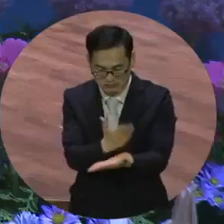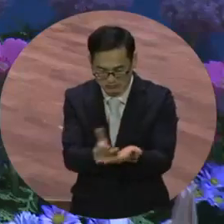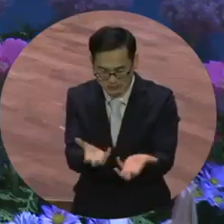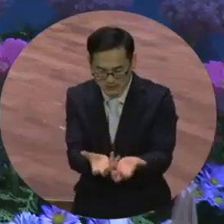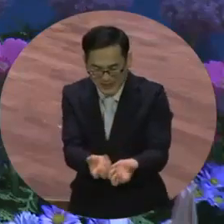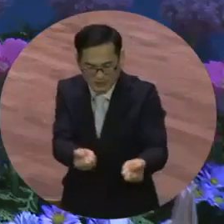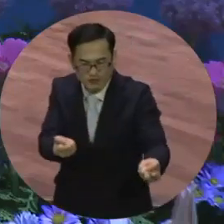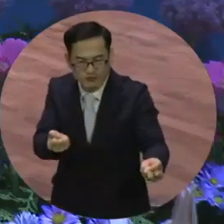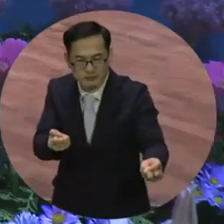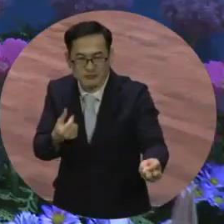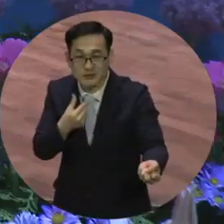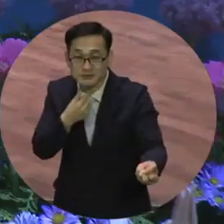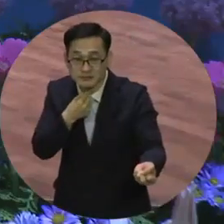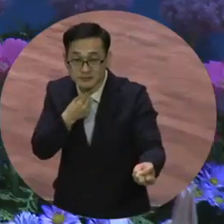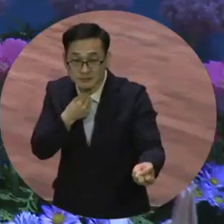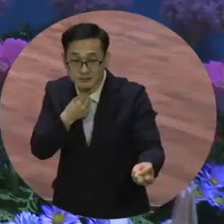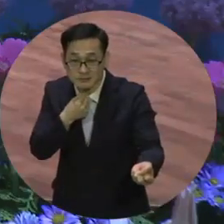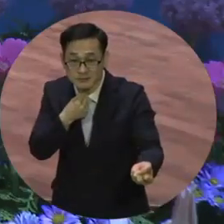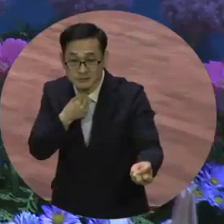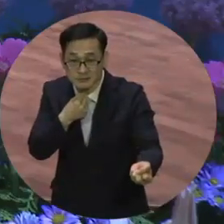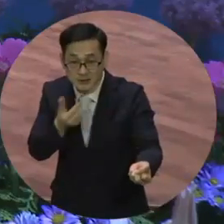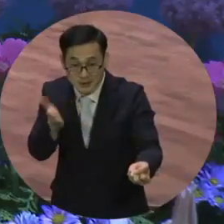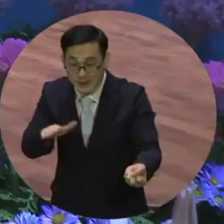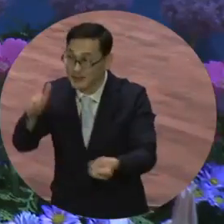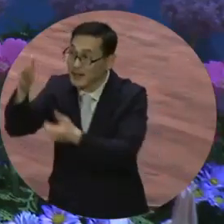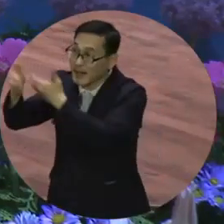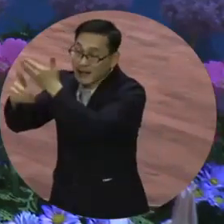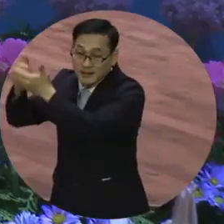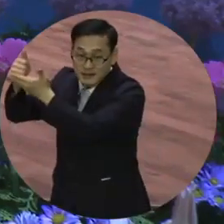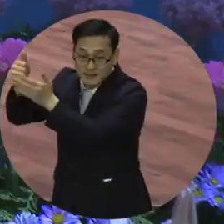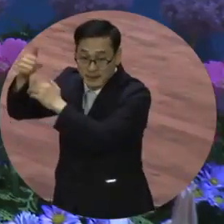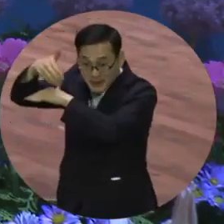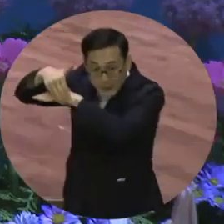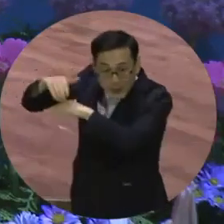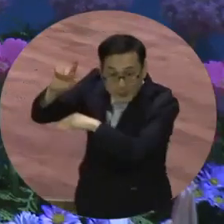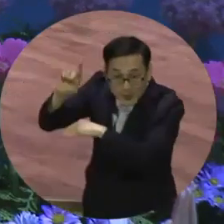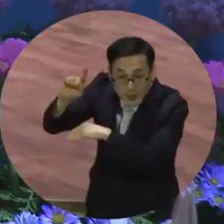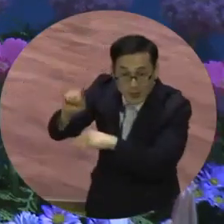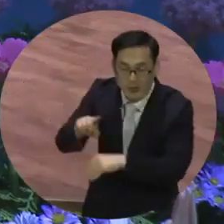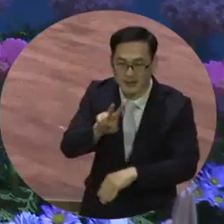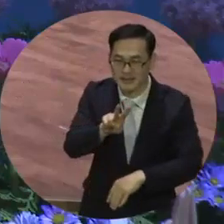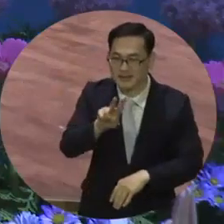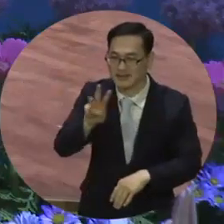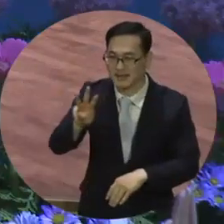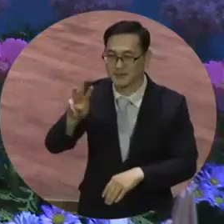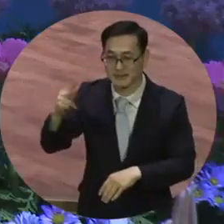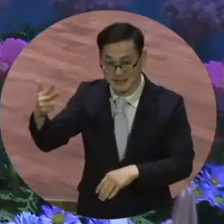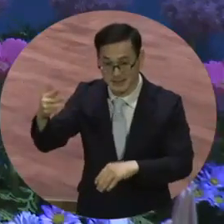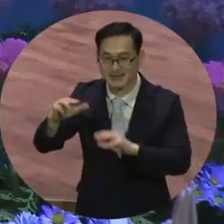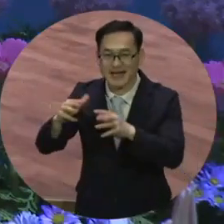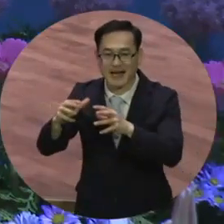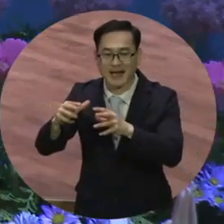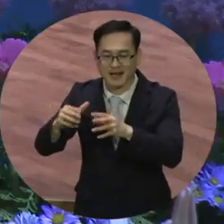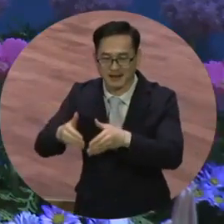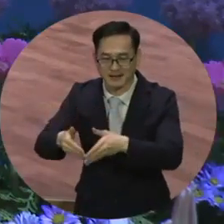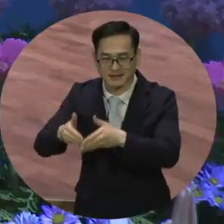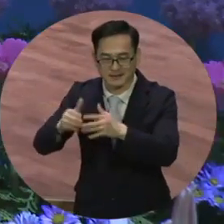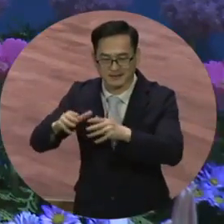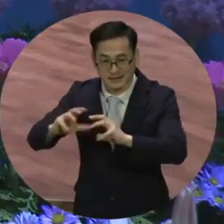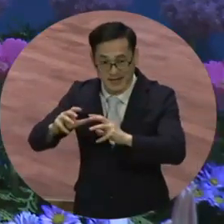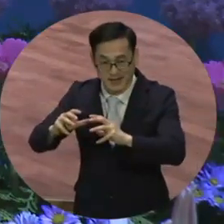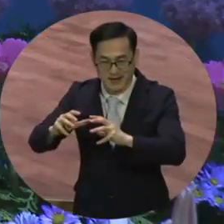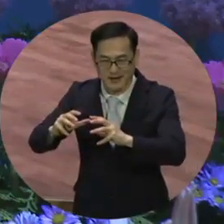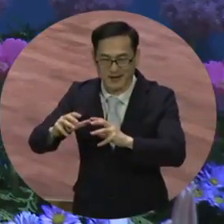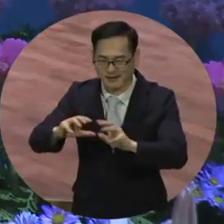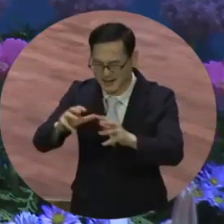아니에요. 하나님의 뜻과 계획이 뭐냐? 237 나라 살리는 성전이다.